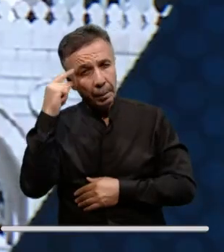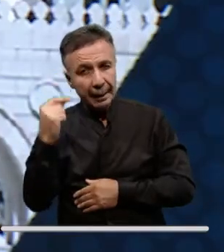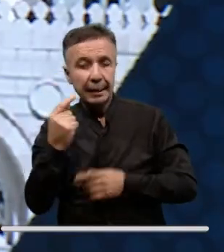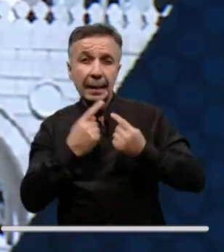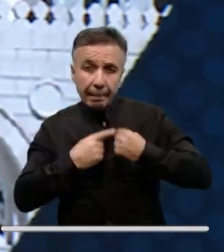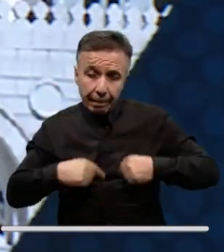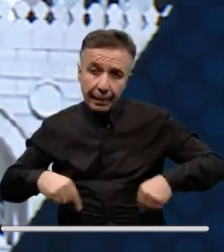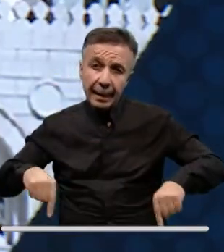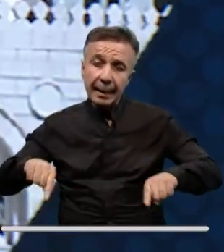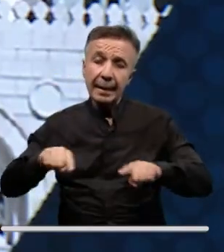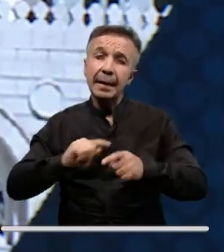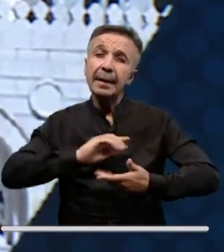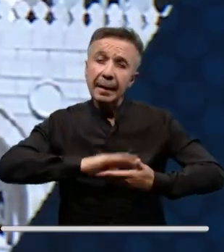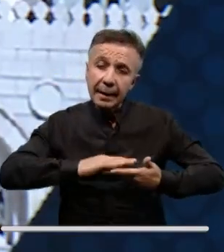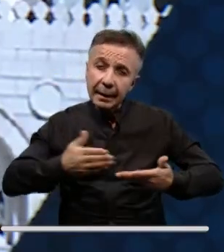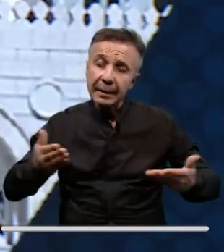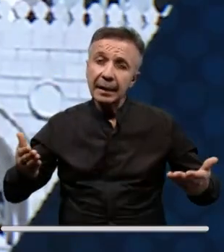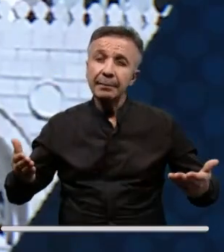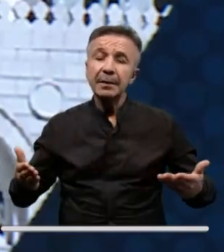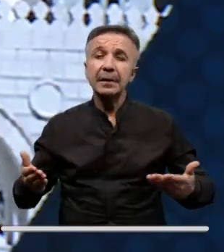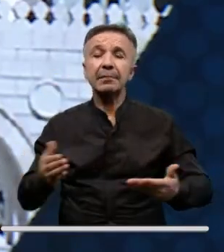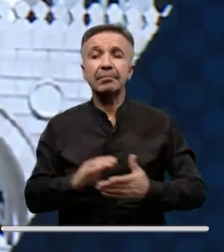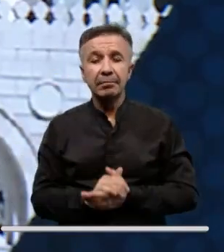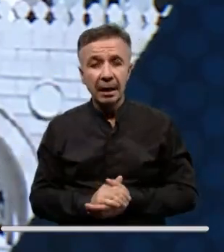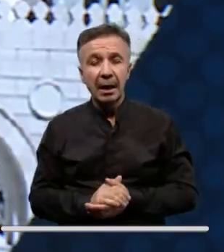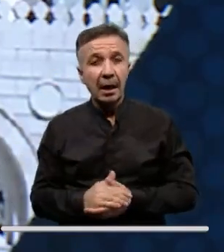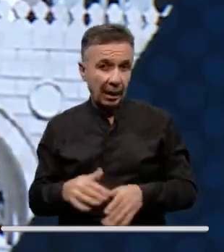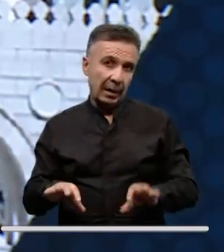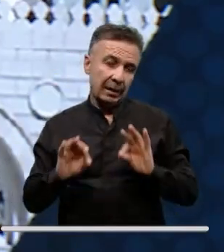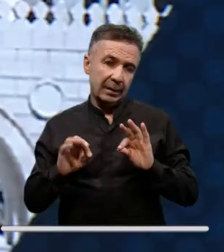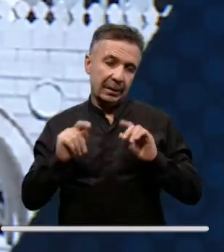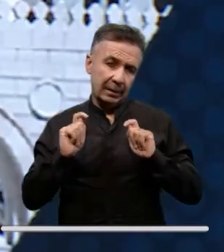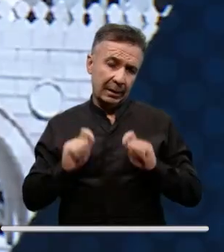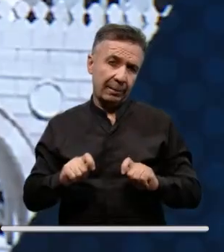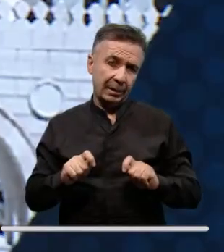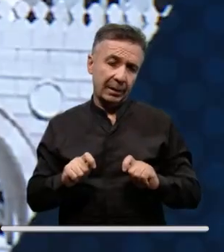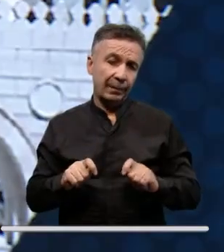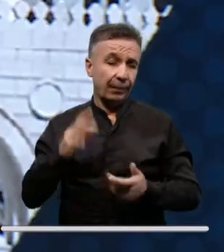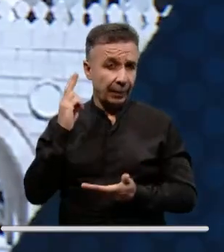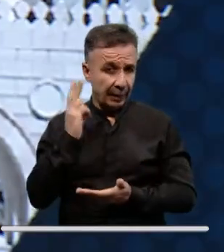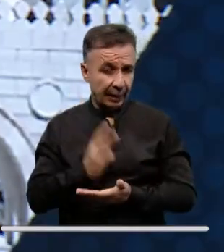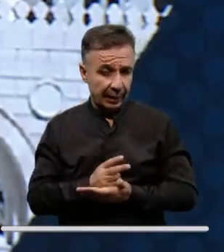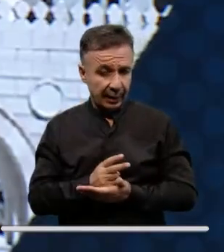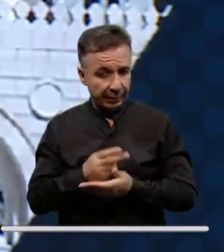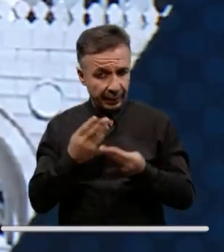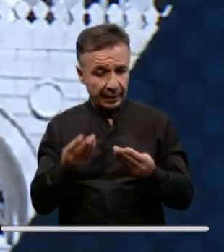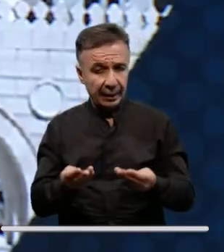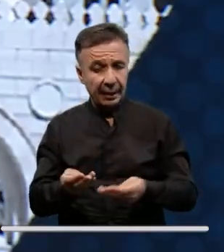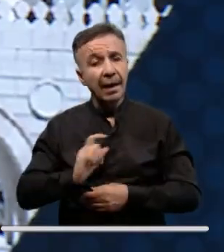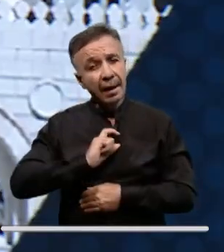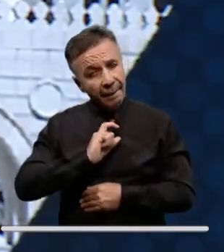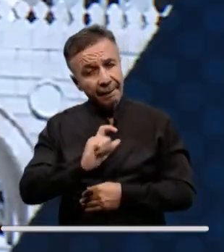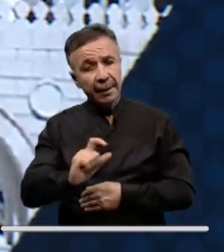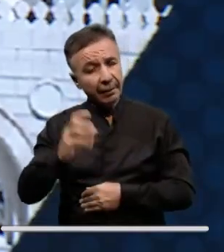bizlerin arkadaşlarımızın mutfakta çalışarak hazırladığı e kararları fetvaları yine